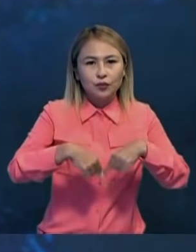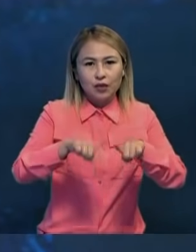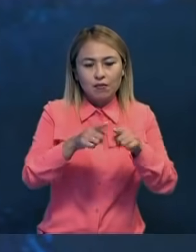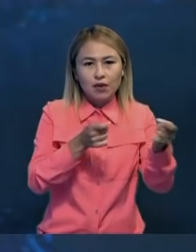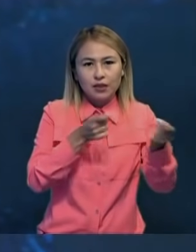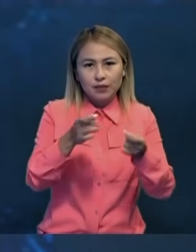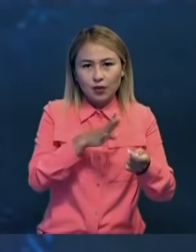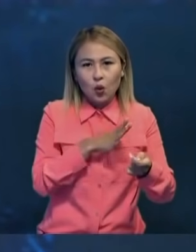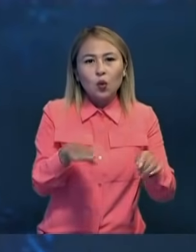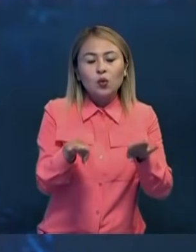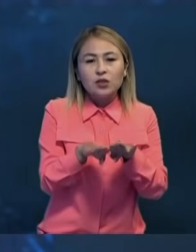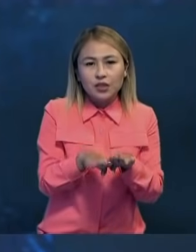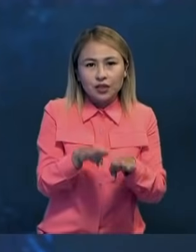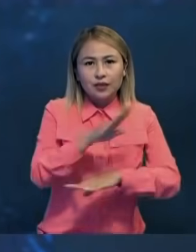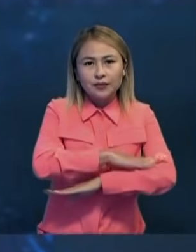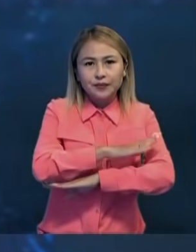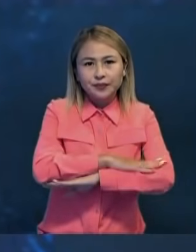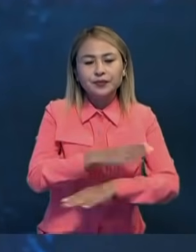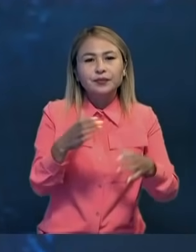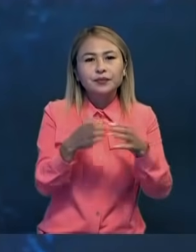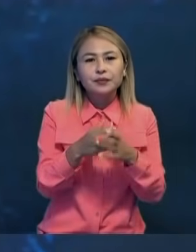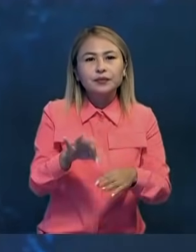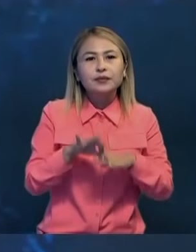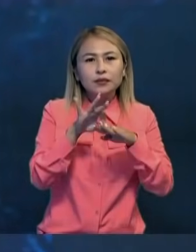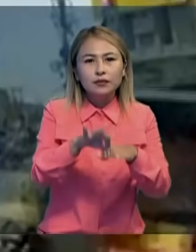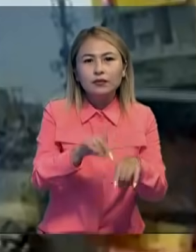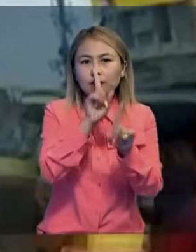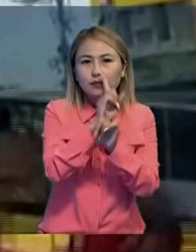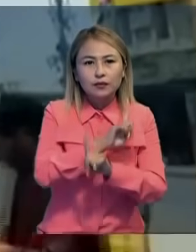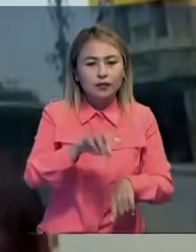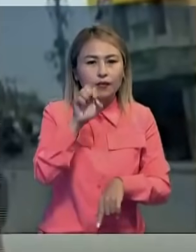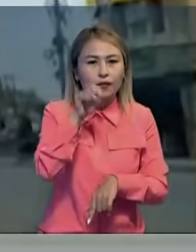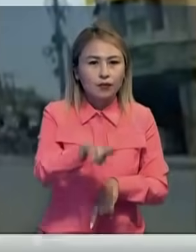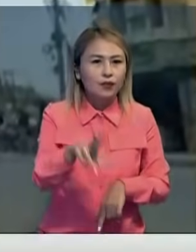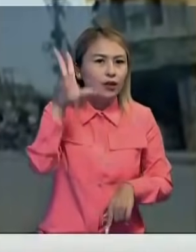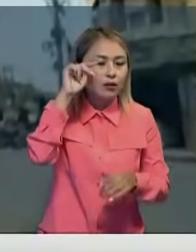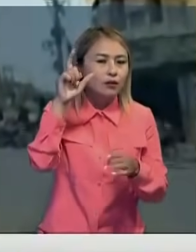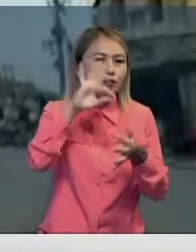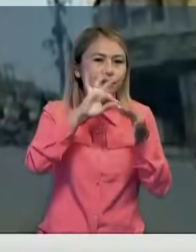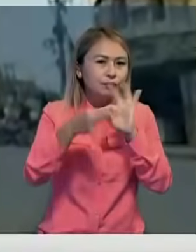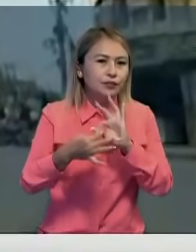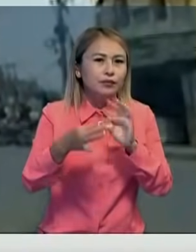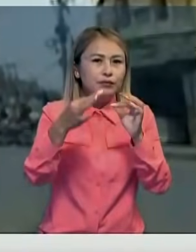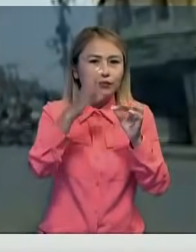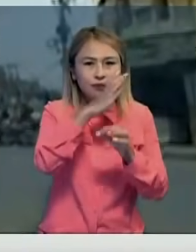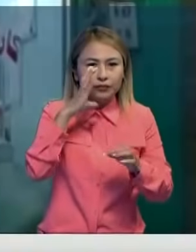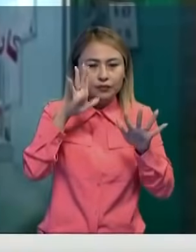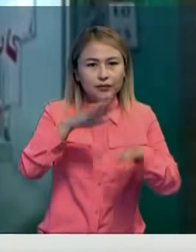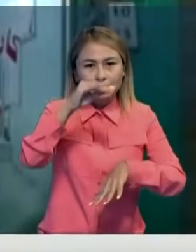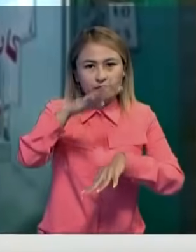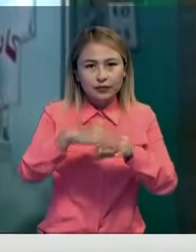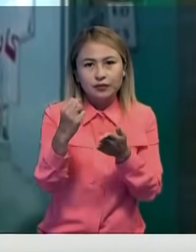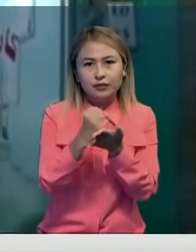қаржы ұйымдарымен басқарылып келген. Осылайша енді тәліптер қорды пайдалана алмайды. Сәуірдегі мәлімет бойынша Ауғанстан